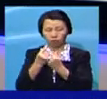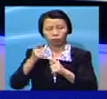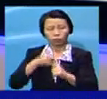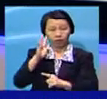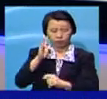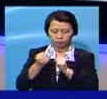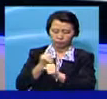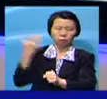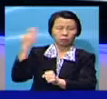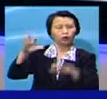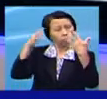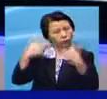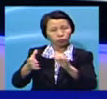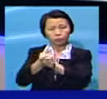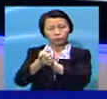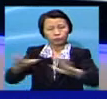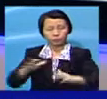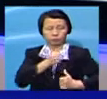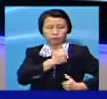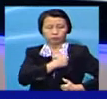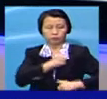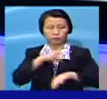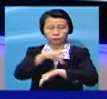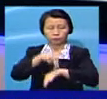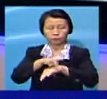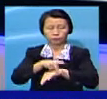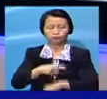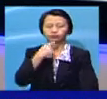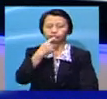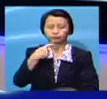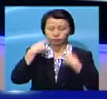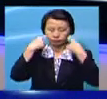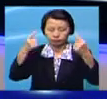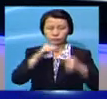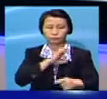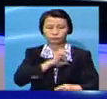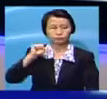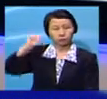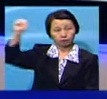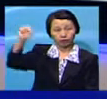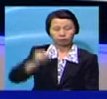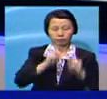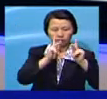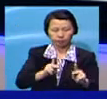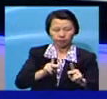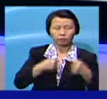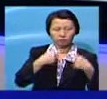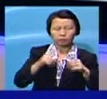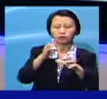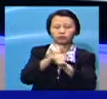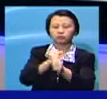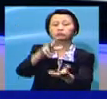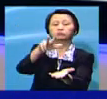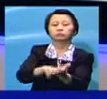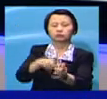julai tahun lalu telah diselamatkan tentera Filipina pesuruhjaya polis Sabah Datuk ramlidin menegaskan pihaknya juga sedang mendapatkan